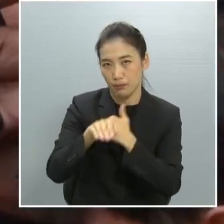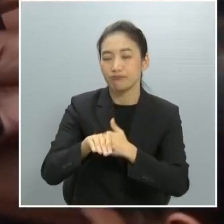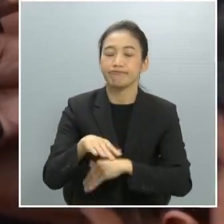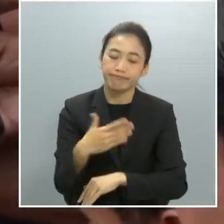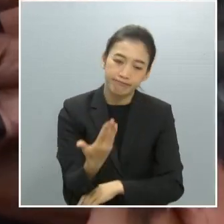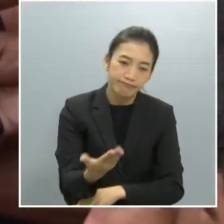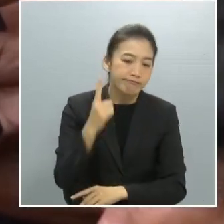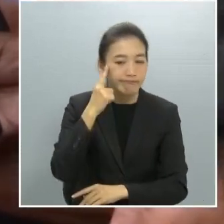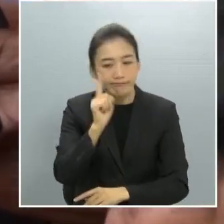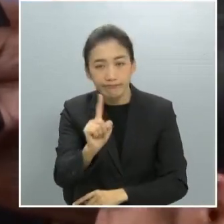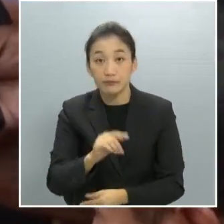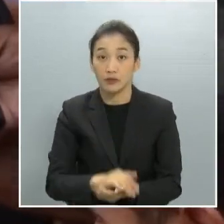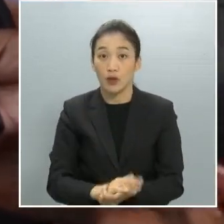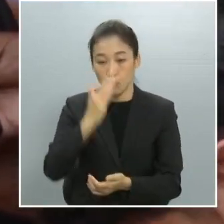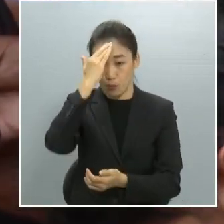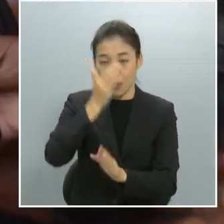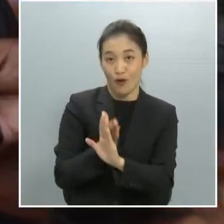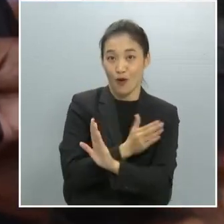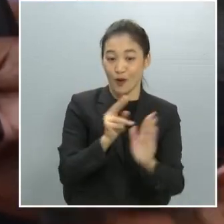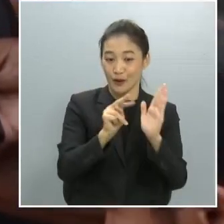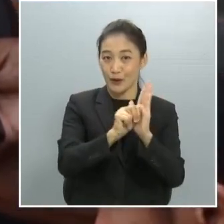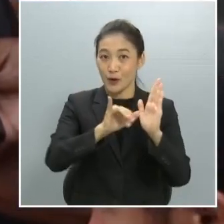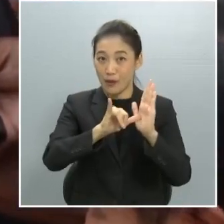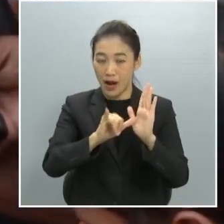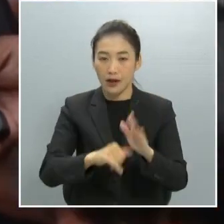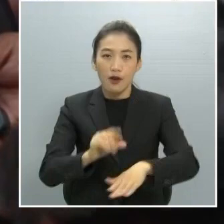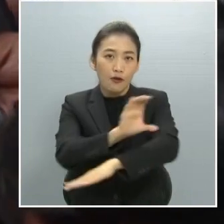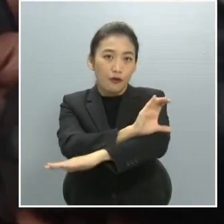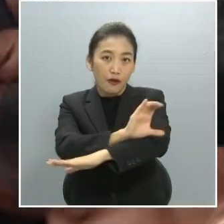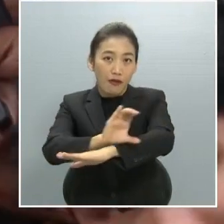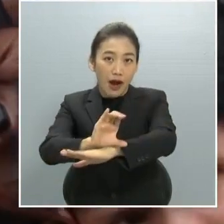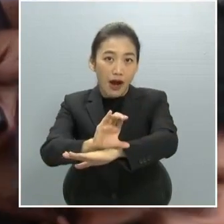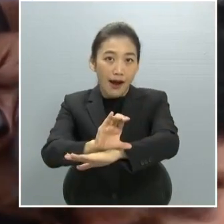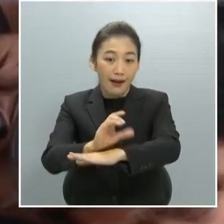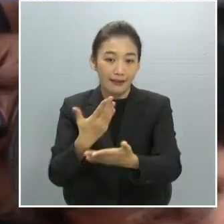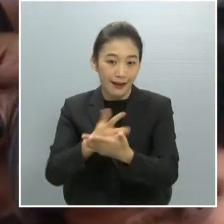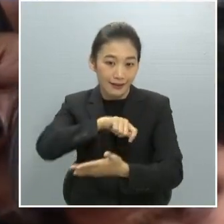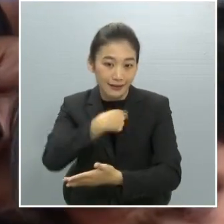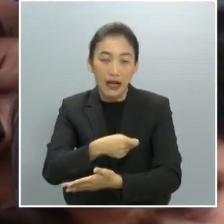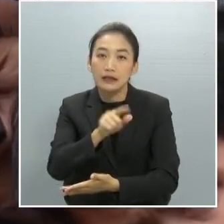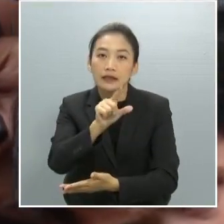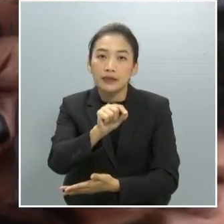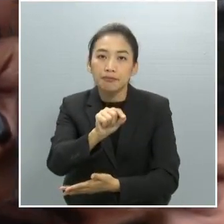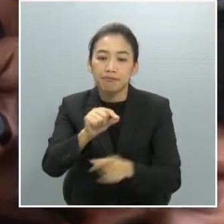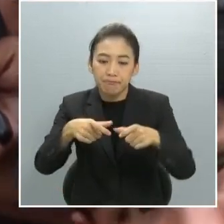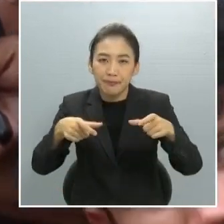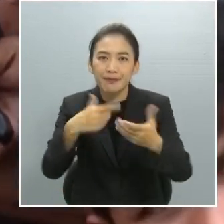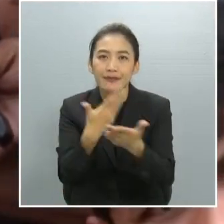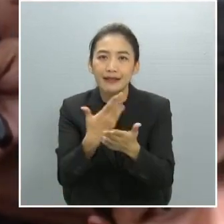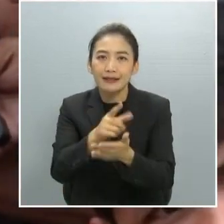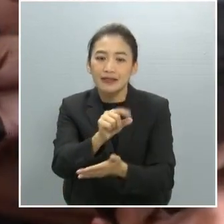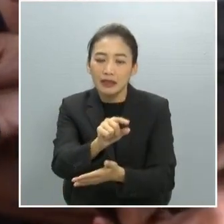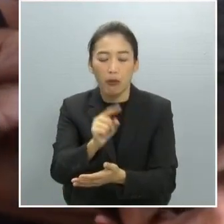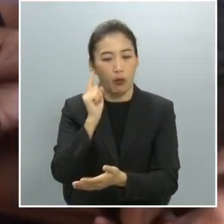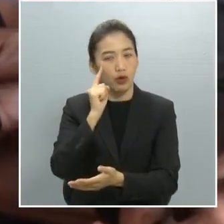ะว่านโยบายรถไฟฟ้า20บาทตลอดสายเป็นนโยบายเร่งด่วนแต่เนื่องจากต้องใช้เวลาในการพูดคุยกับหลายหน่วยงานเพราะว่ารถไฟฟ้